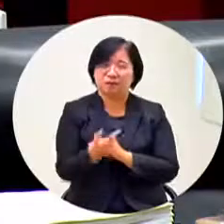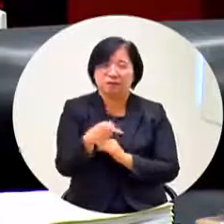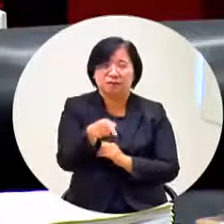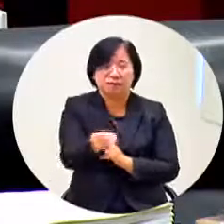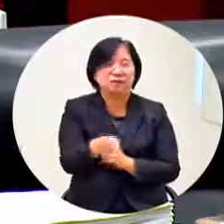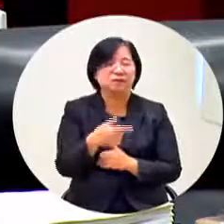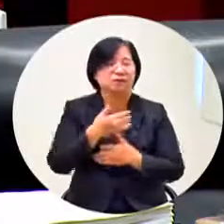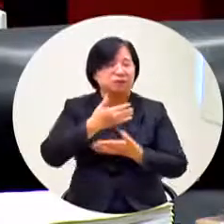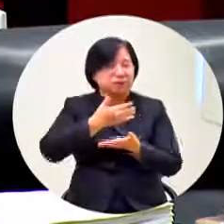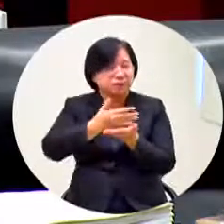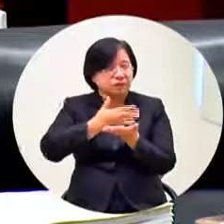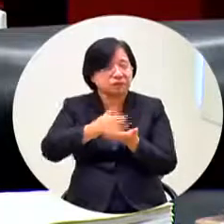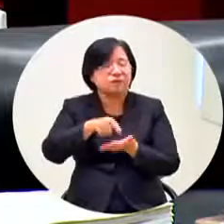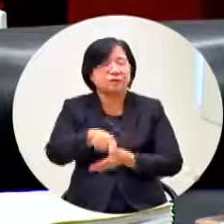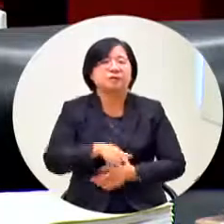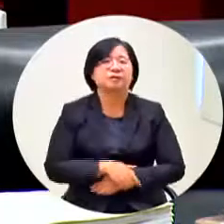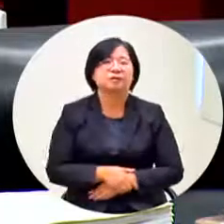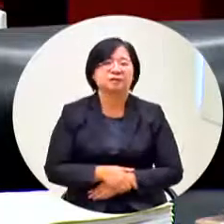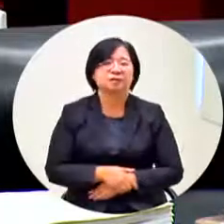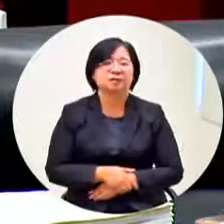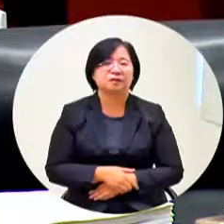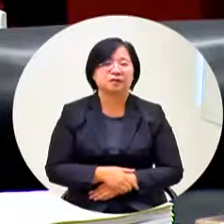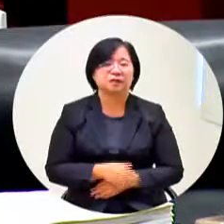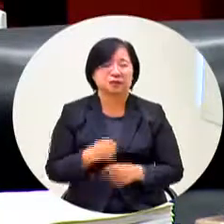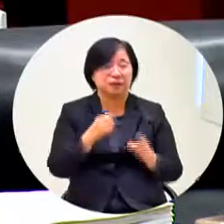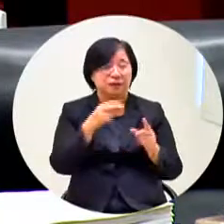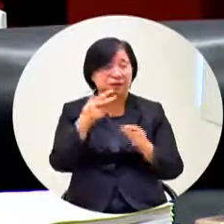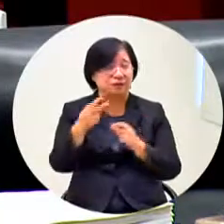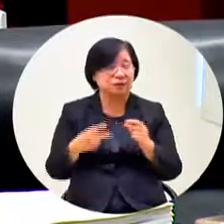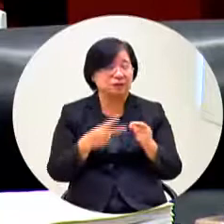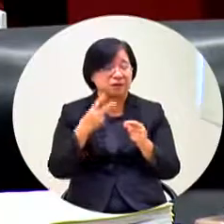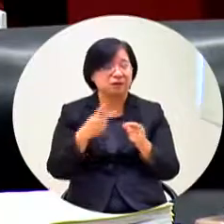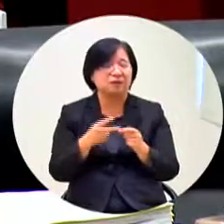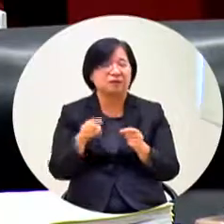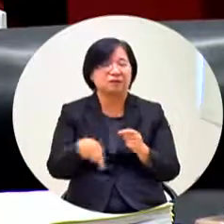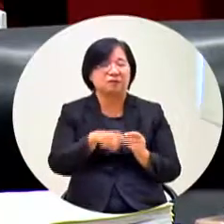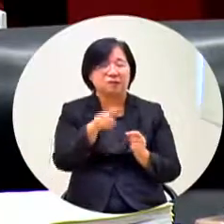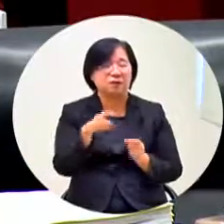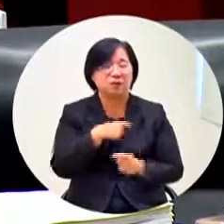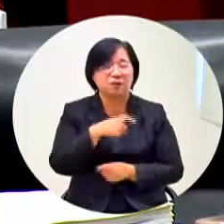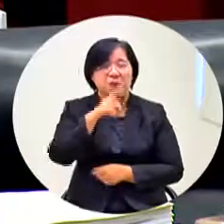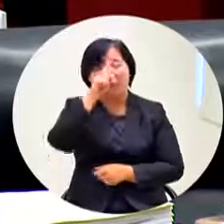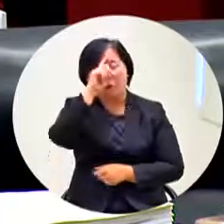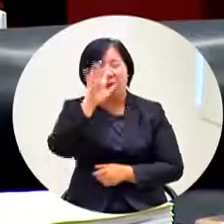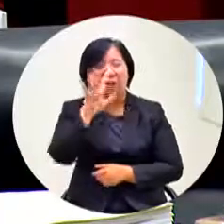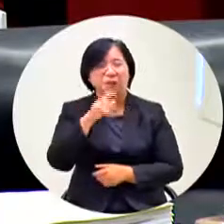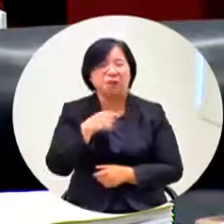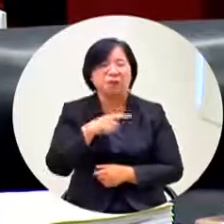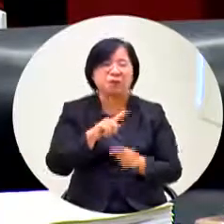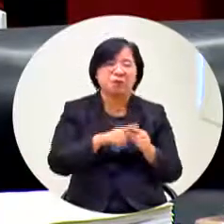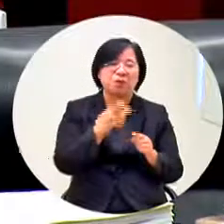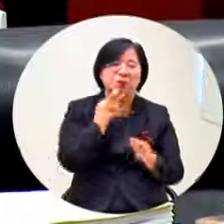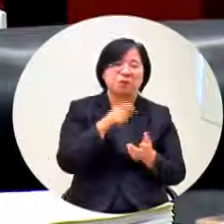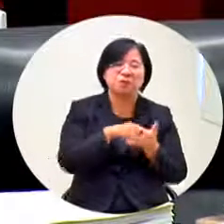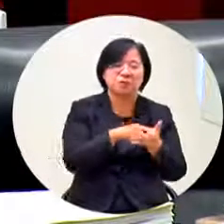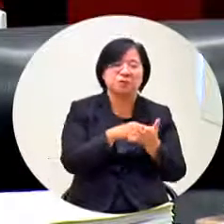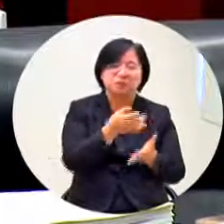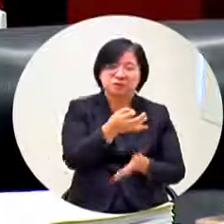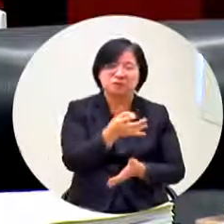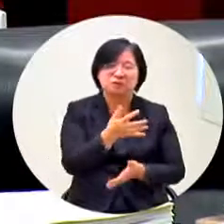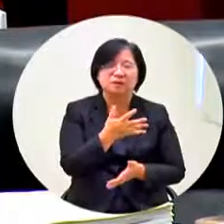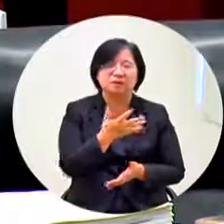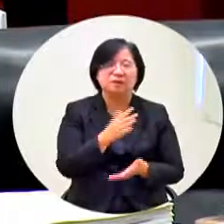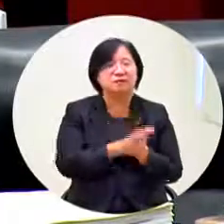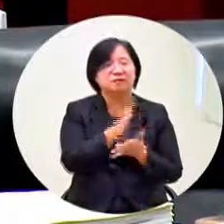做修缮，因为从102年那时候曾经燃起我们一些希望，跟我们讲说要去中央争取经费，可是后来又没